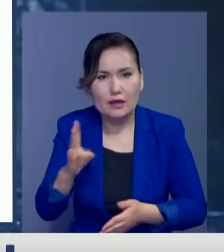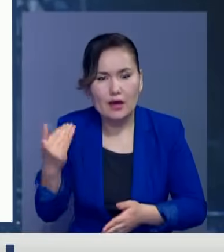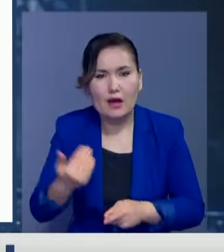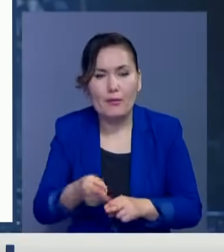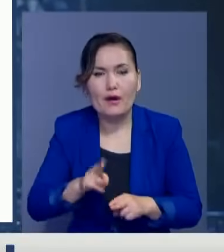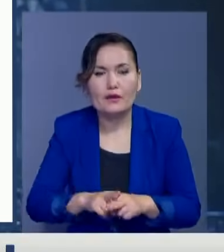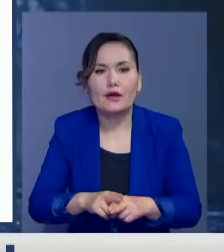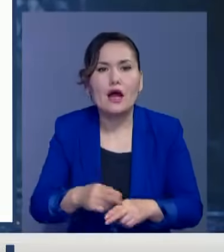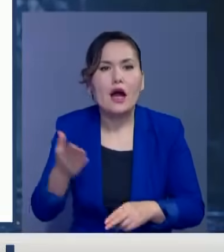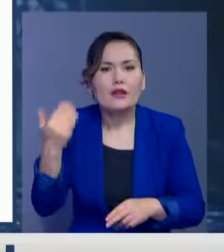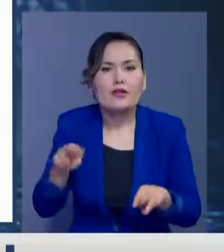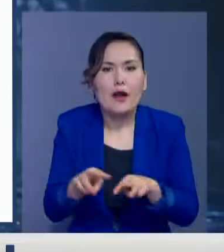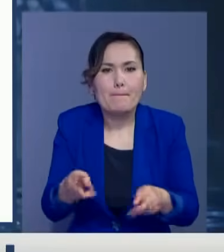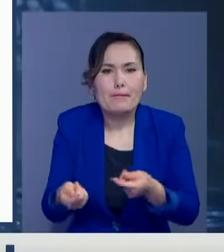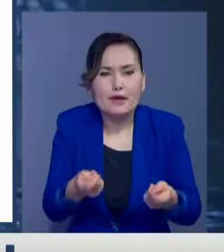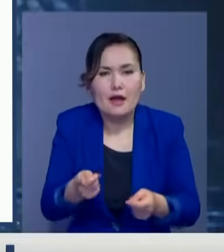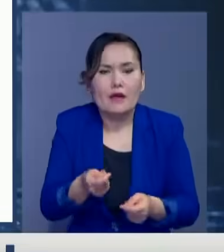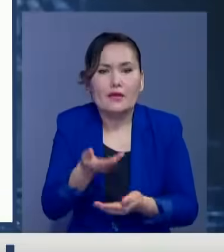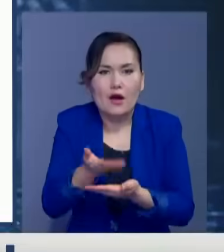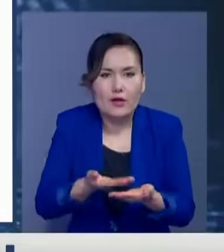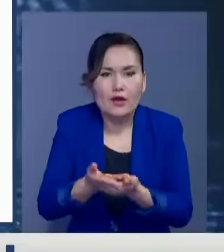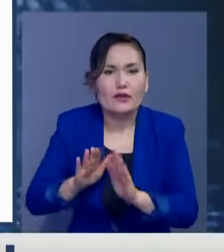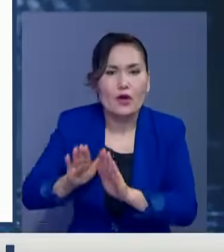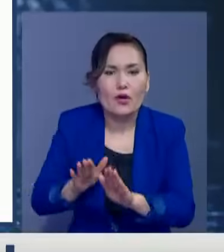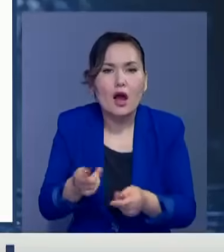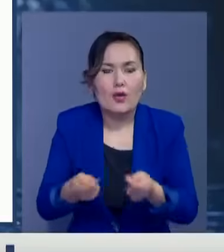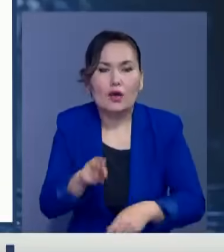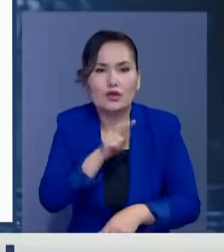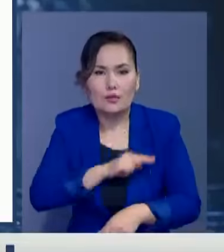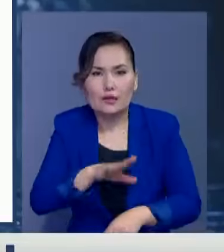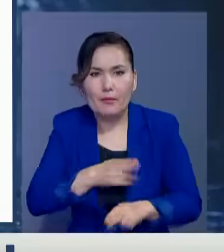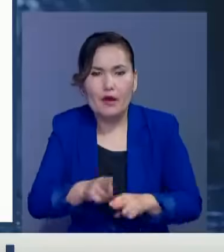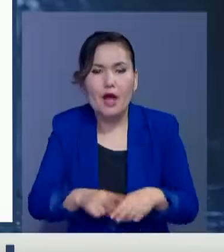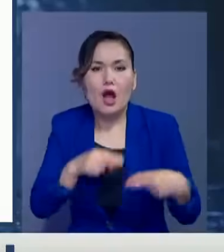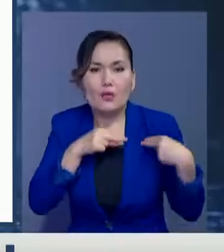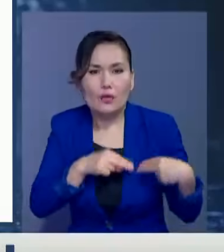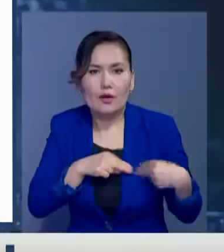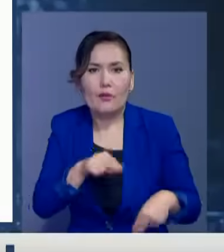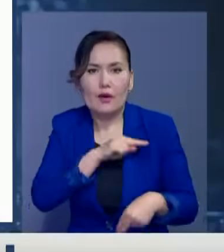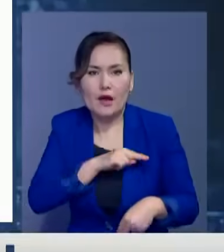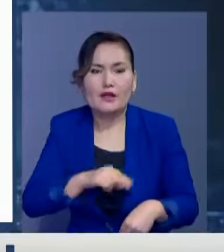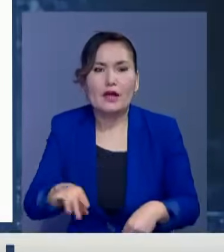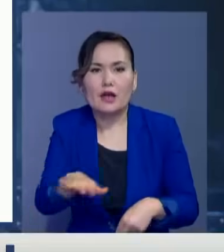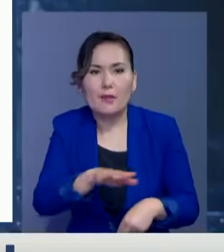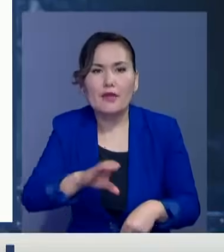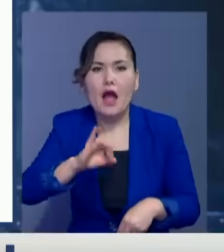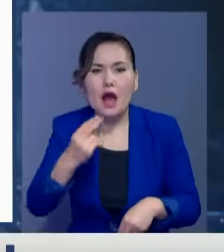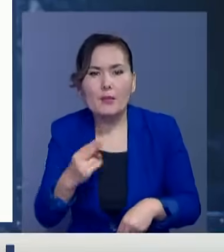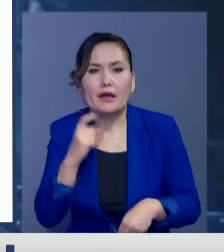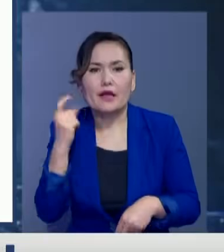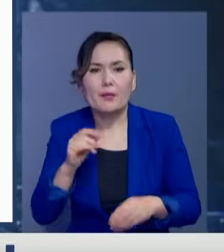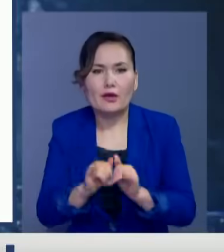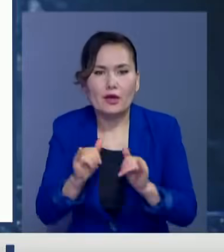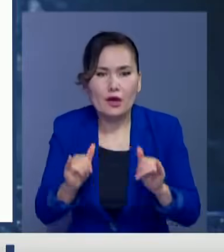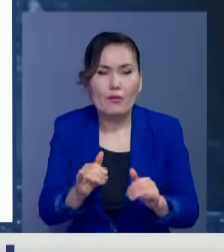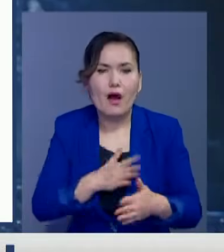Христофорович прораптықтан министрлер кеңесі төрағасының орынбасарына дейін жетті. Тыңбай еңбек етіп республиканың